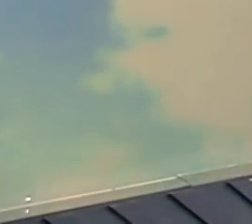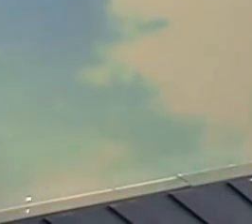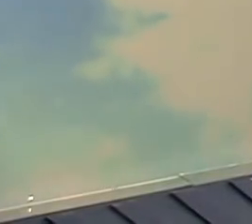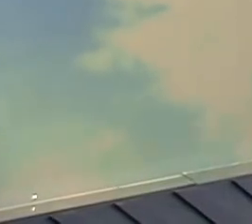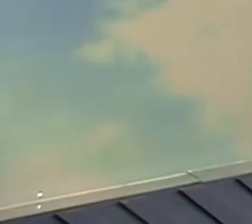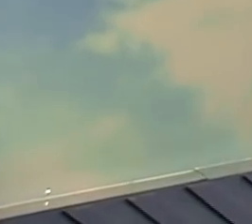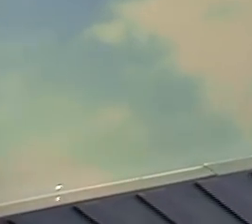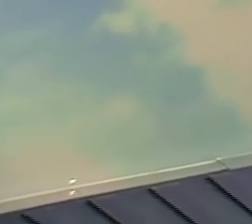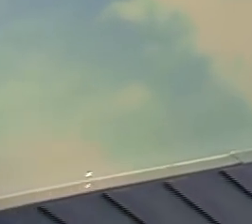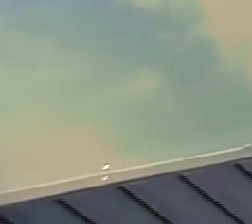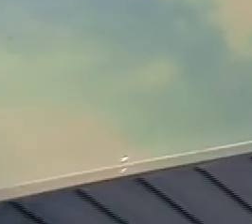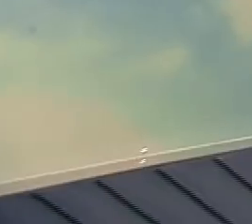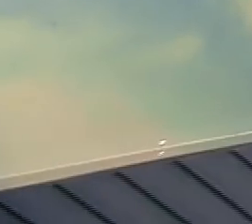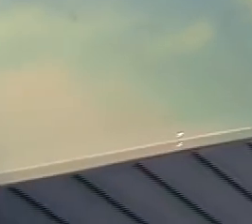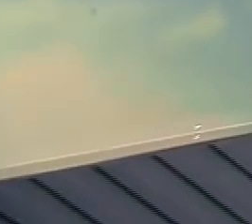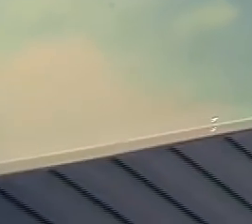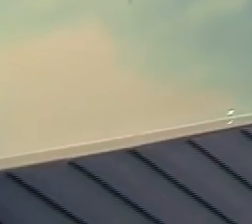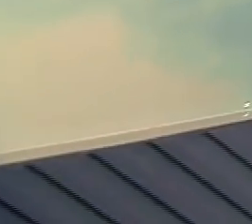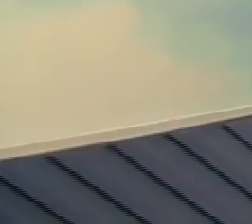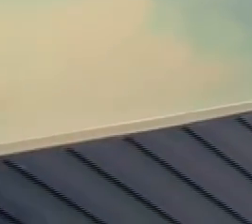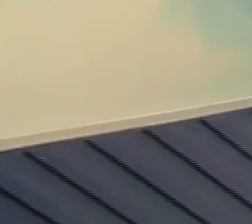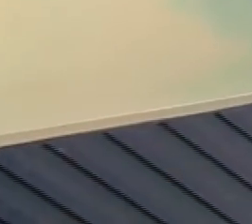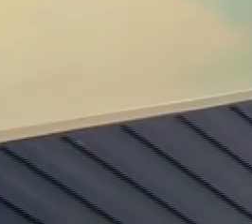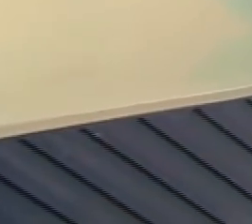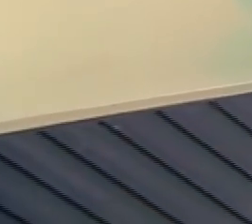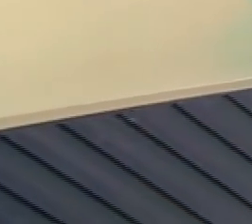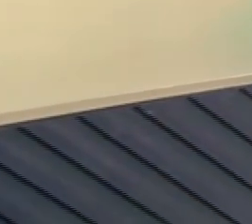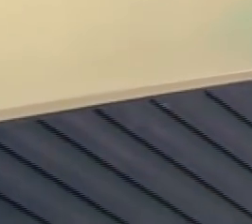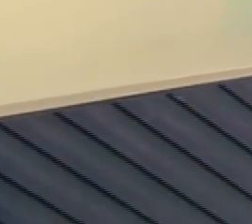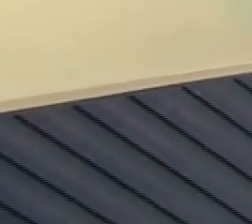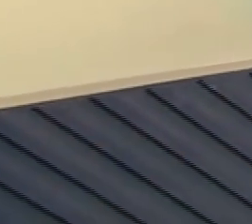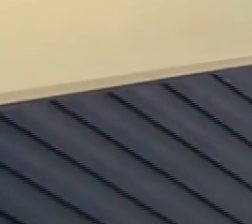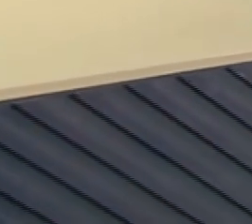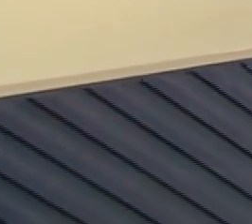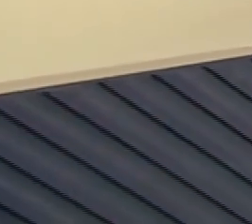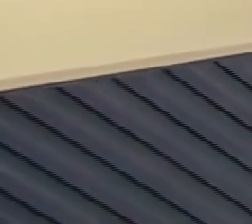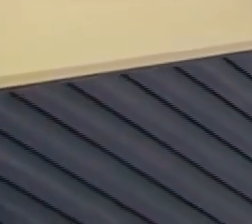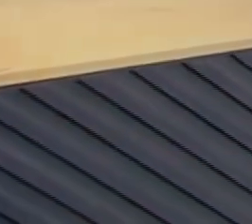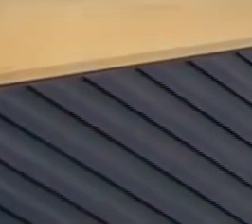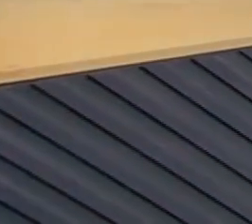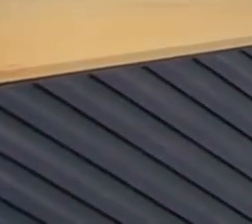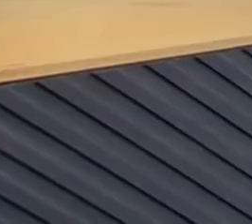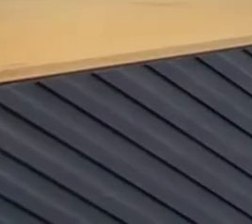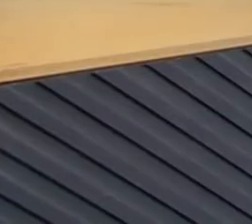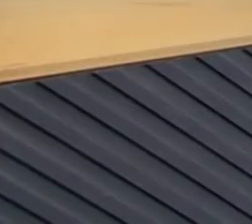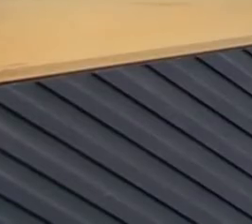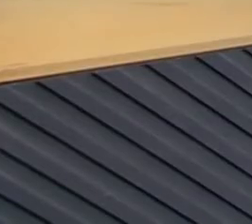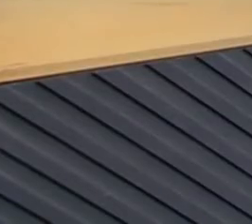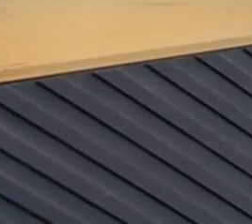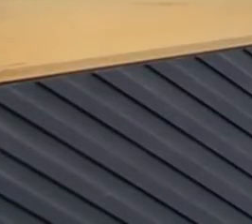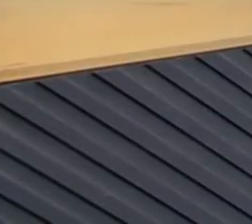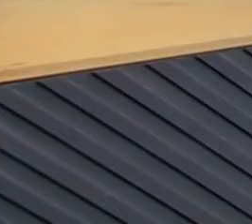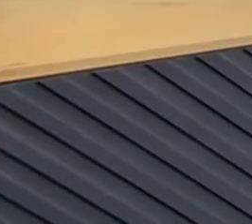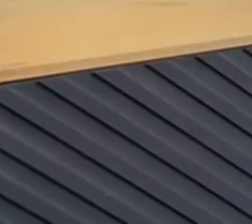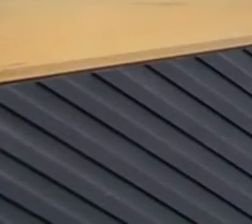מה אצלנו? ההפך לגמרי, עומס חום כבד עד קיצוני בכל אזורי הארץ. זה מה שצפוי לנו. אפילו הלילה